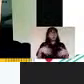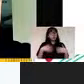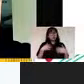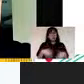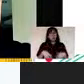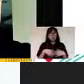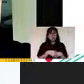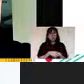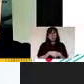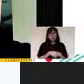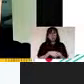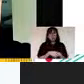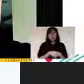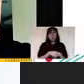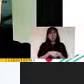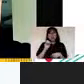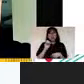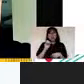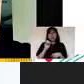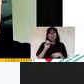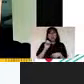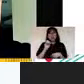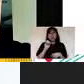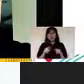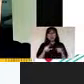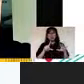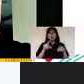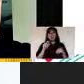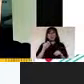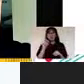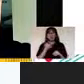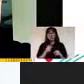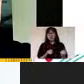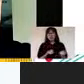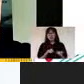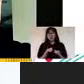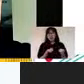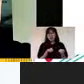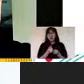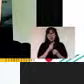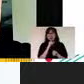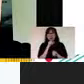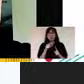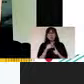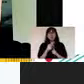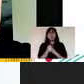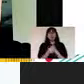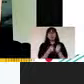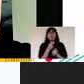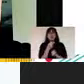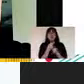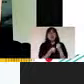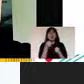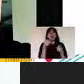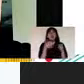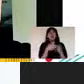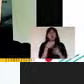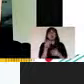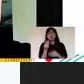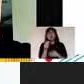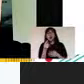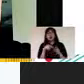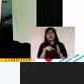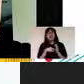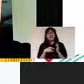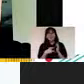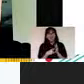dikontribusikan oleh perusahaan-perusahaan yang native fintech companies seperti OVO, LinkAja, Dana, dan lain sebagainya gitu. Nah, ini